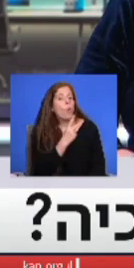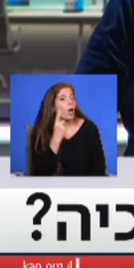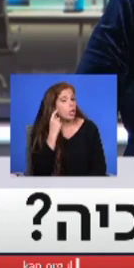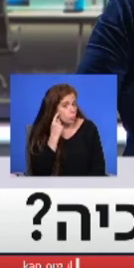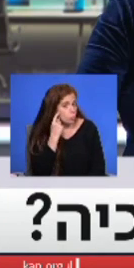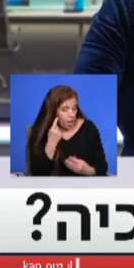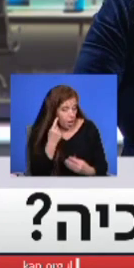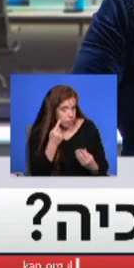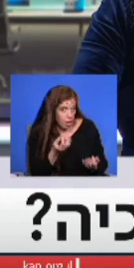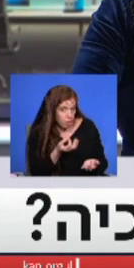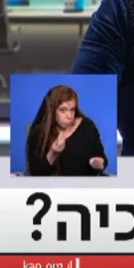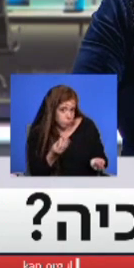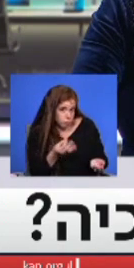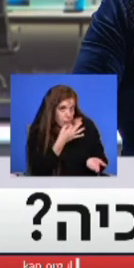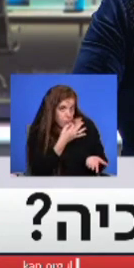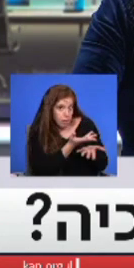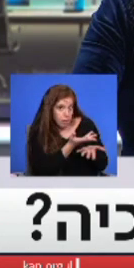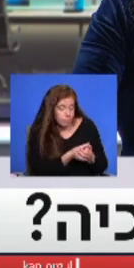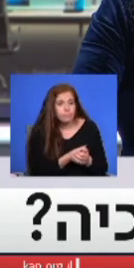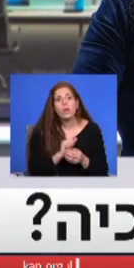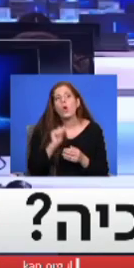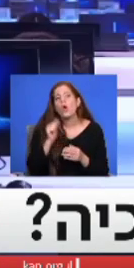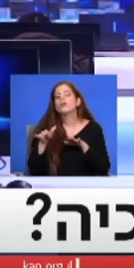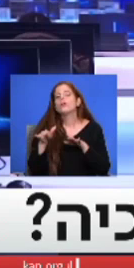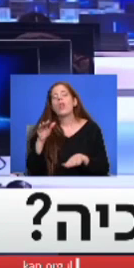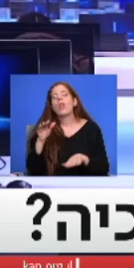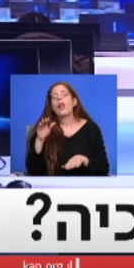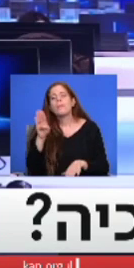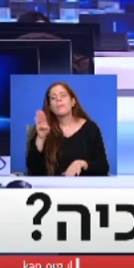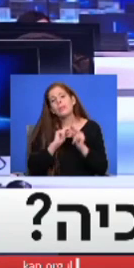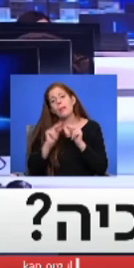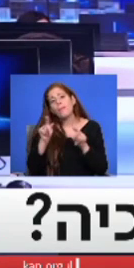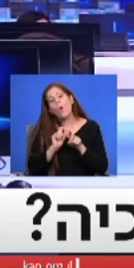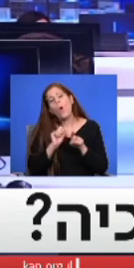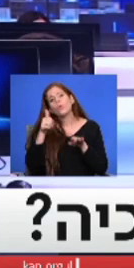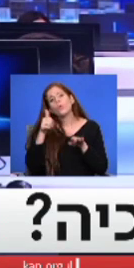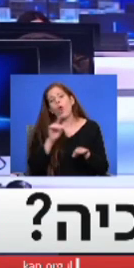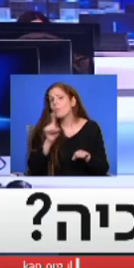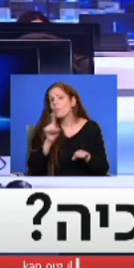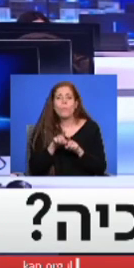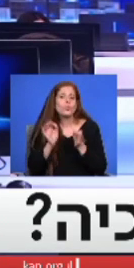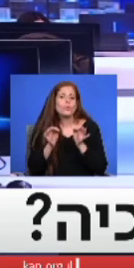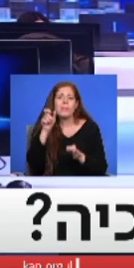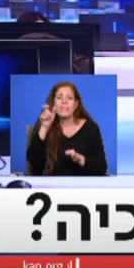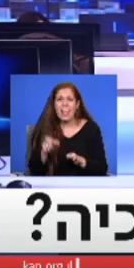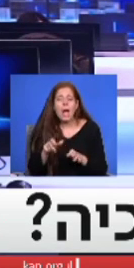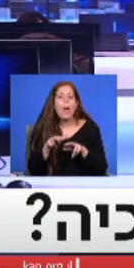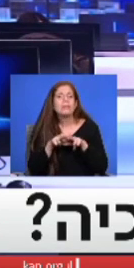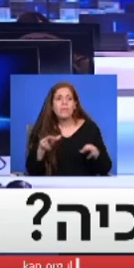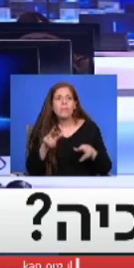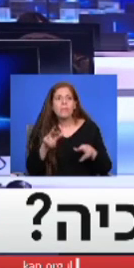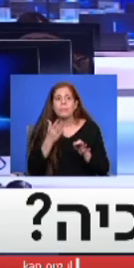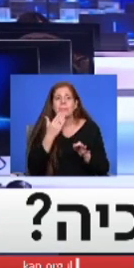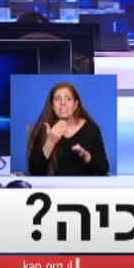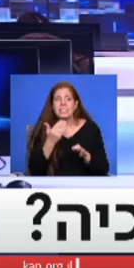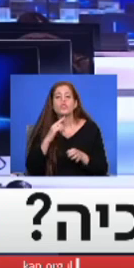ו... ראש הממשלה נתניהו מדבר כראש ממשלה, לא כמשפטן. המצב המשפטי בישראל הוא שכל הוראה של